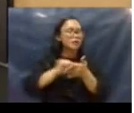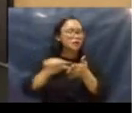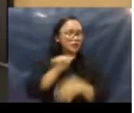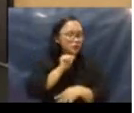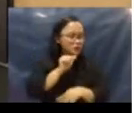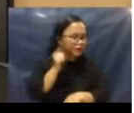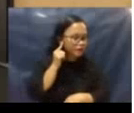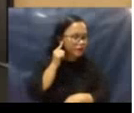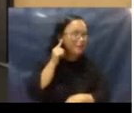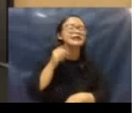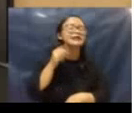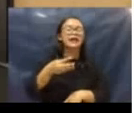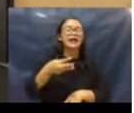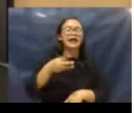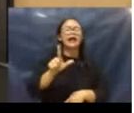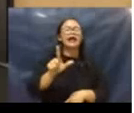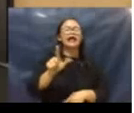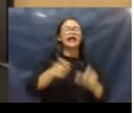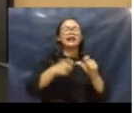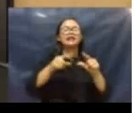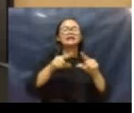Ibu Elsa Chandra Putri.